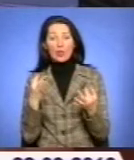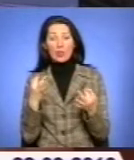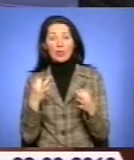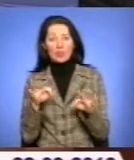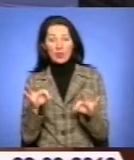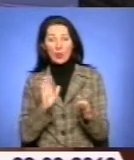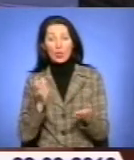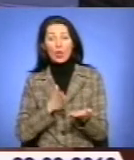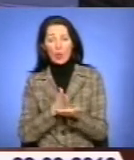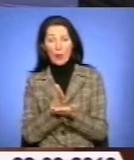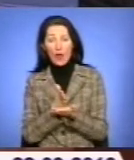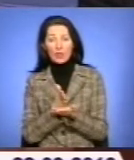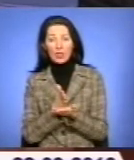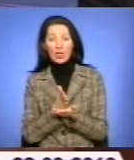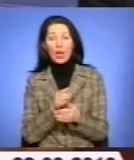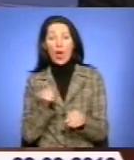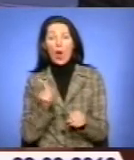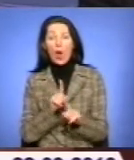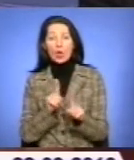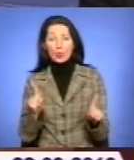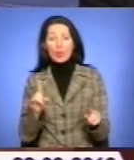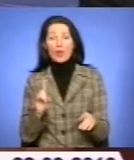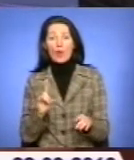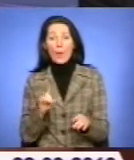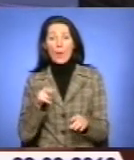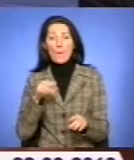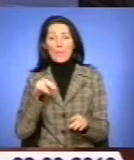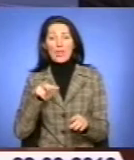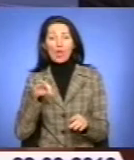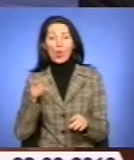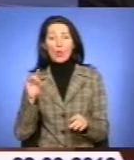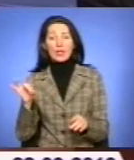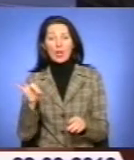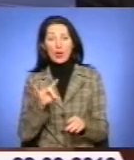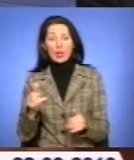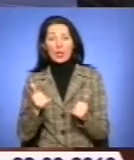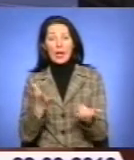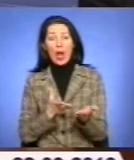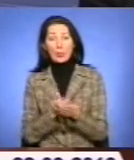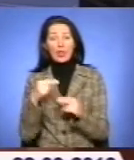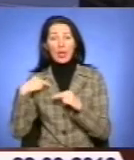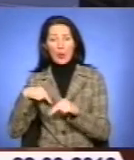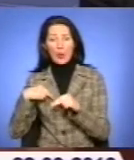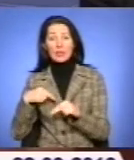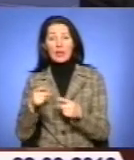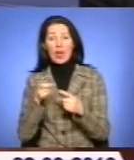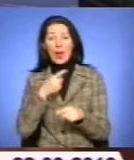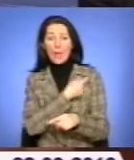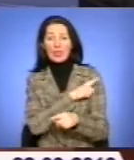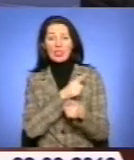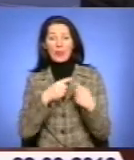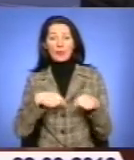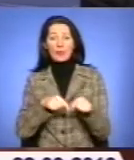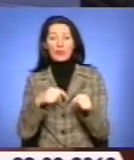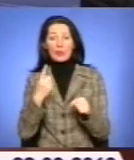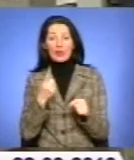і направляються, особливо в пілотних регіонах, для оплати праці медичних працівників первинної ланки